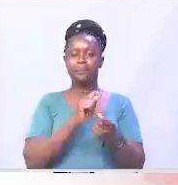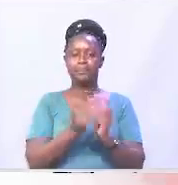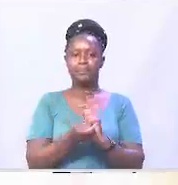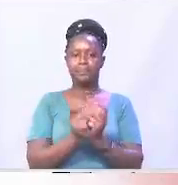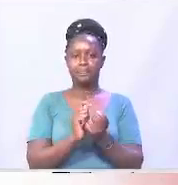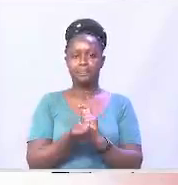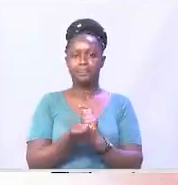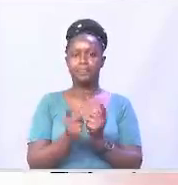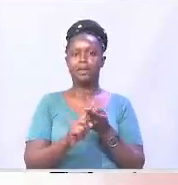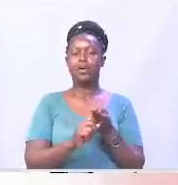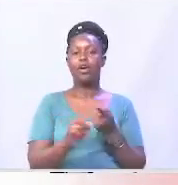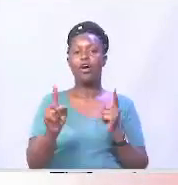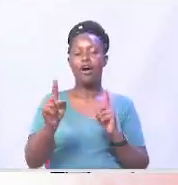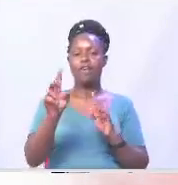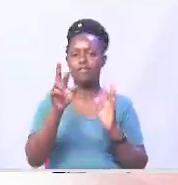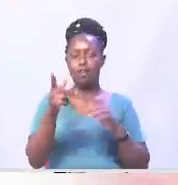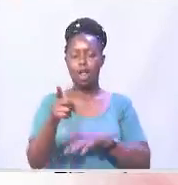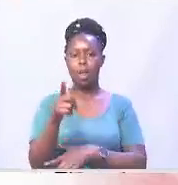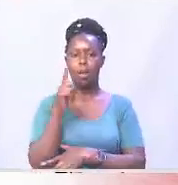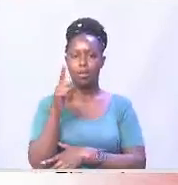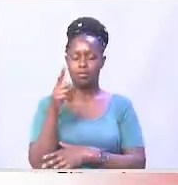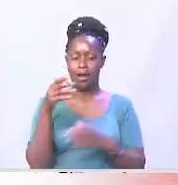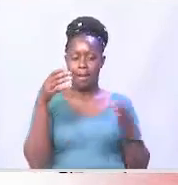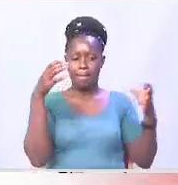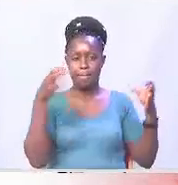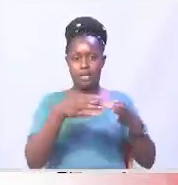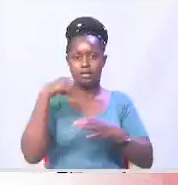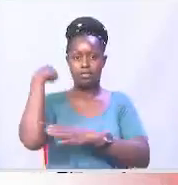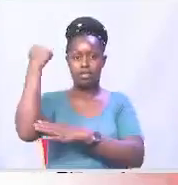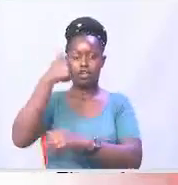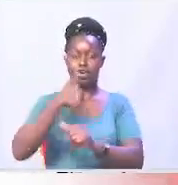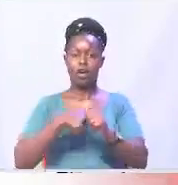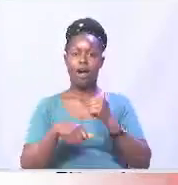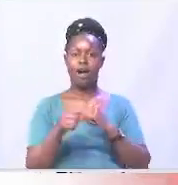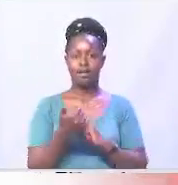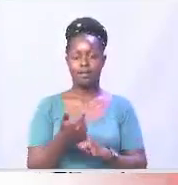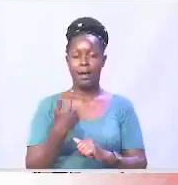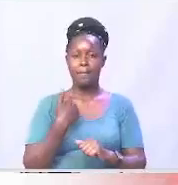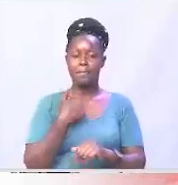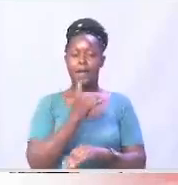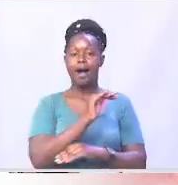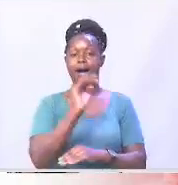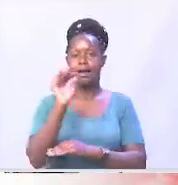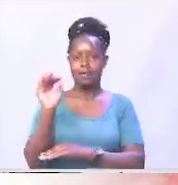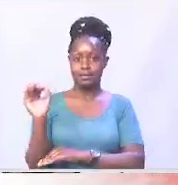Parties Political Act, na ningependa tu kuongea na viongozi wenzangu.